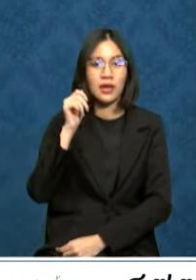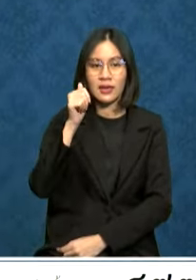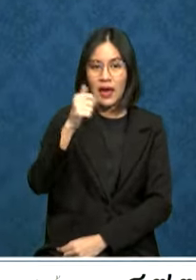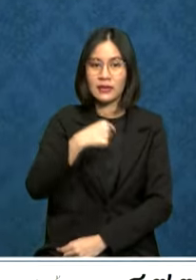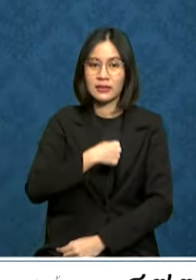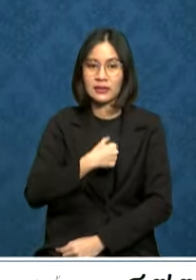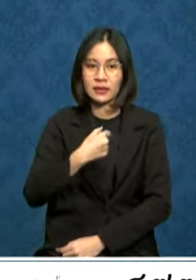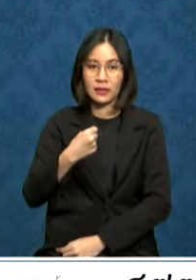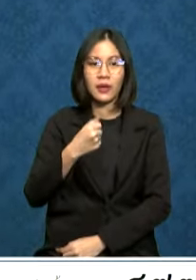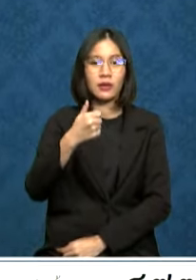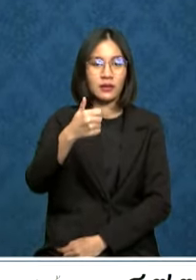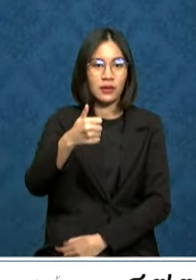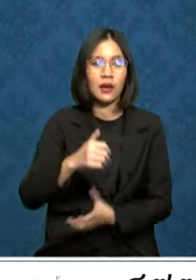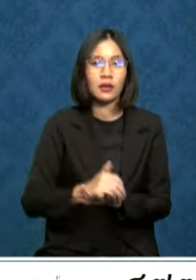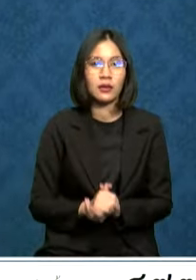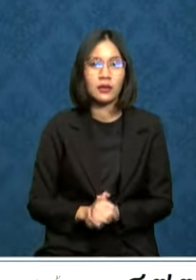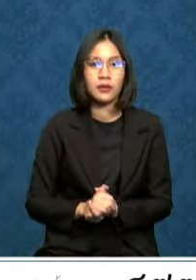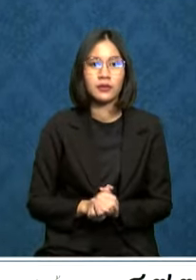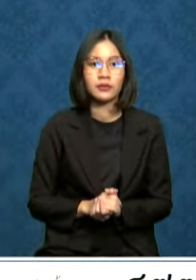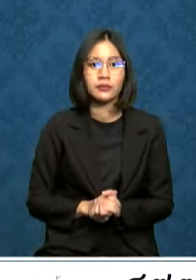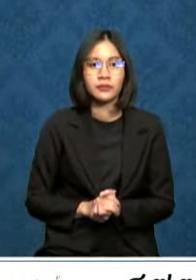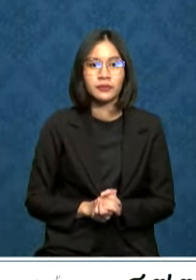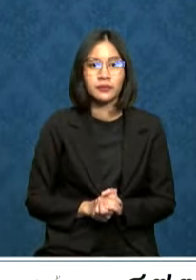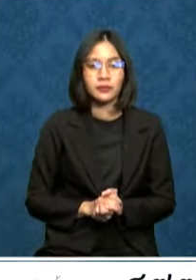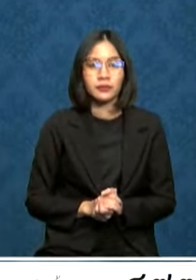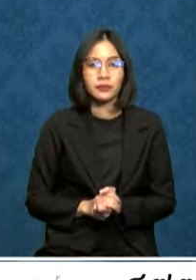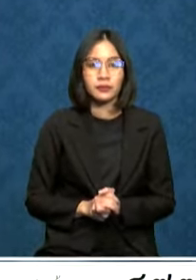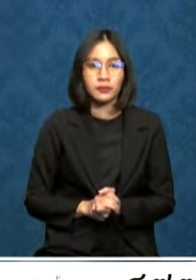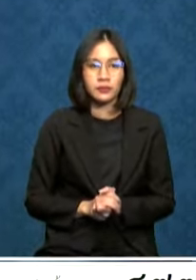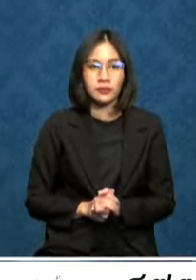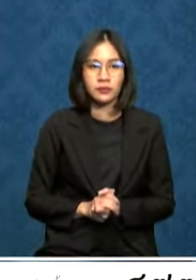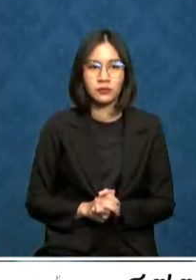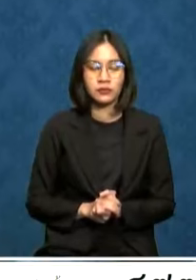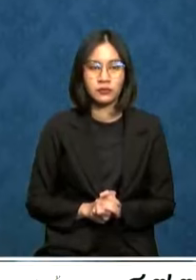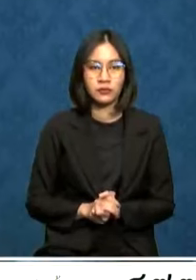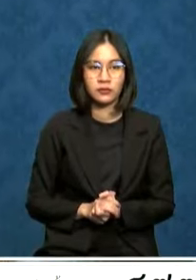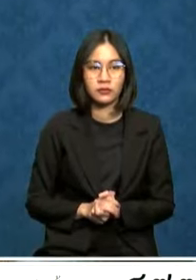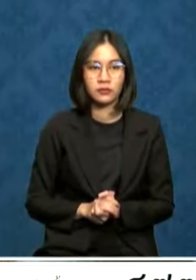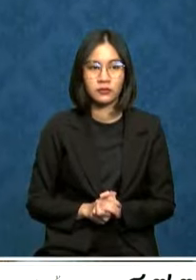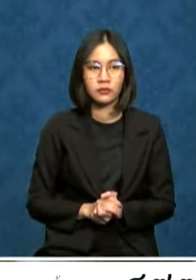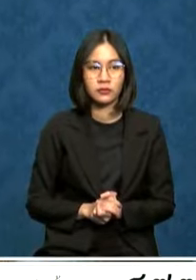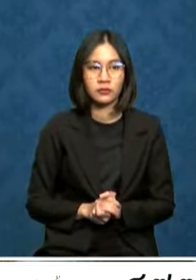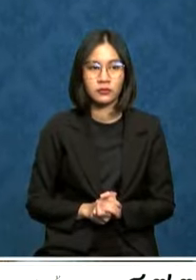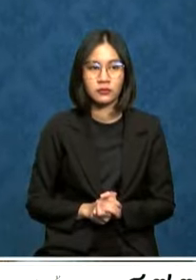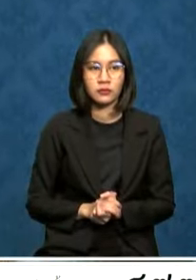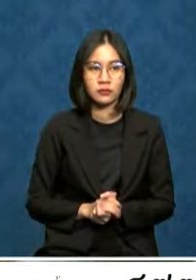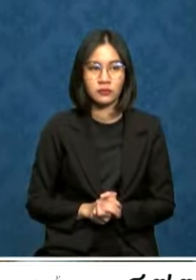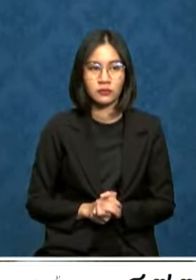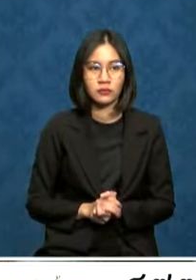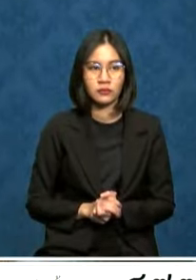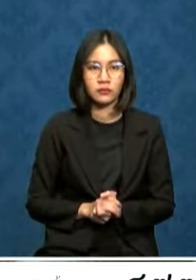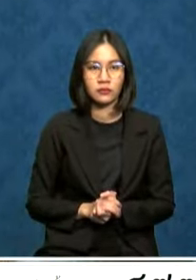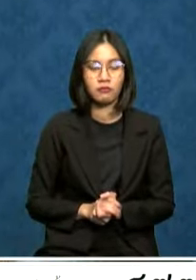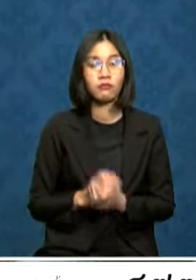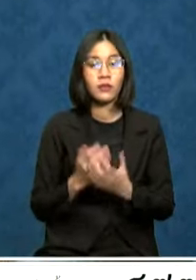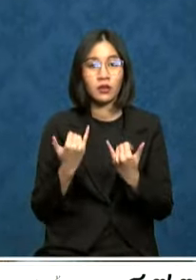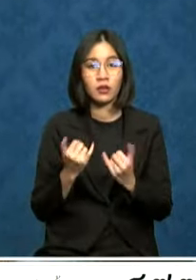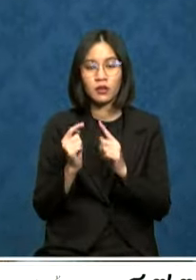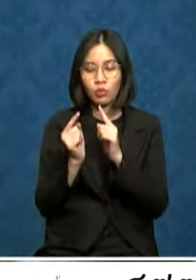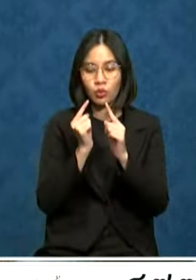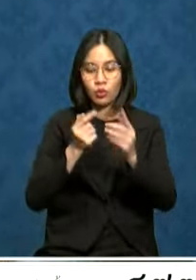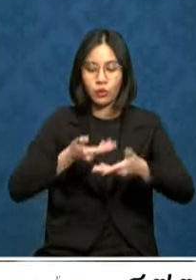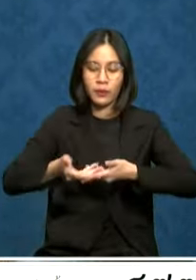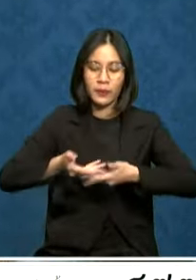มั่นใจได้เอาสไลด์ลงก่อนได้ค่ะทีนี้ พอเราคุยกัแล้ว